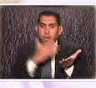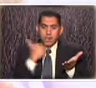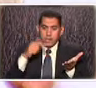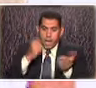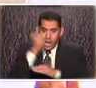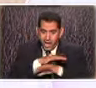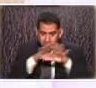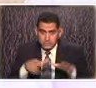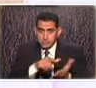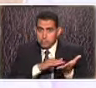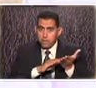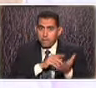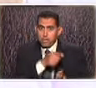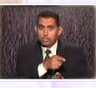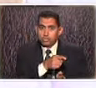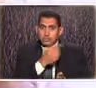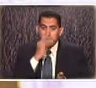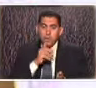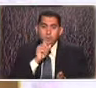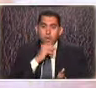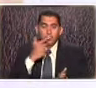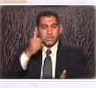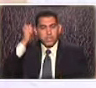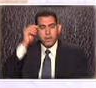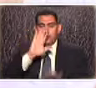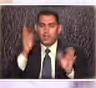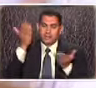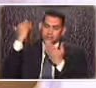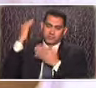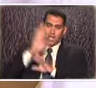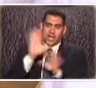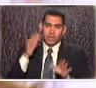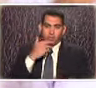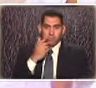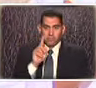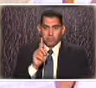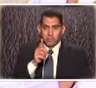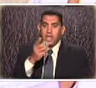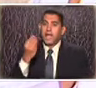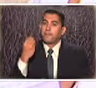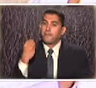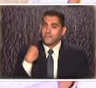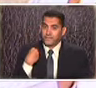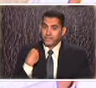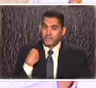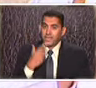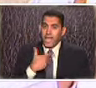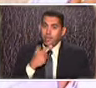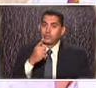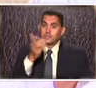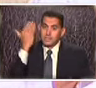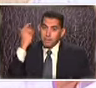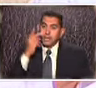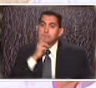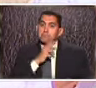في في هديه الشريف لا تقول لي هذاك زمان وانتهى يعني اين انحن من ذاك انت طلبت مني ان اثبت